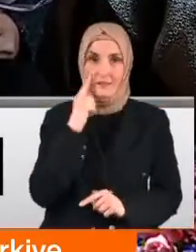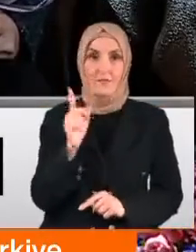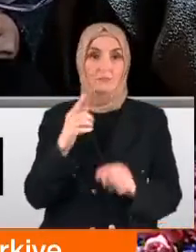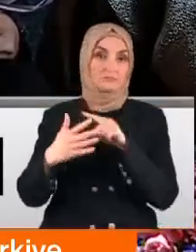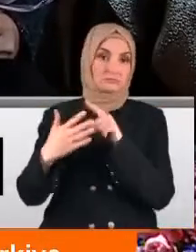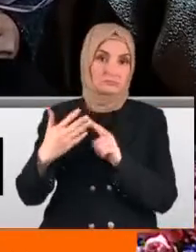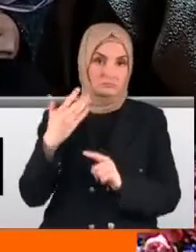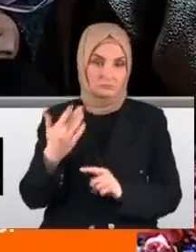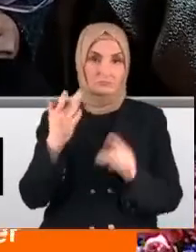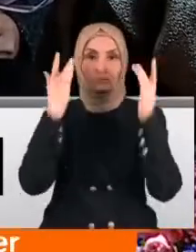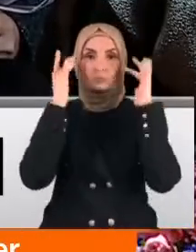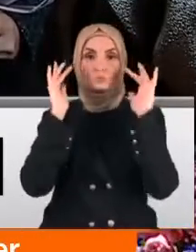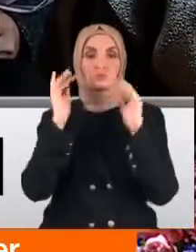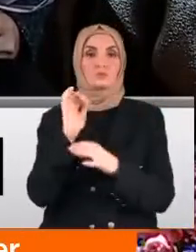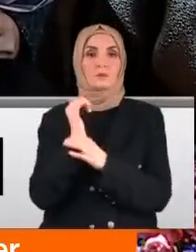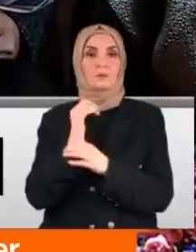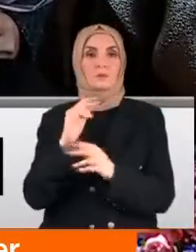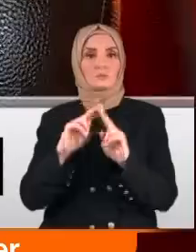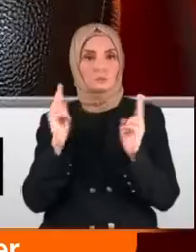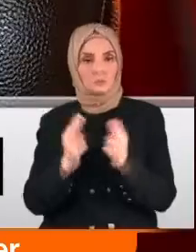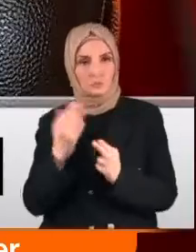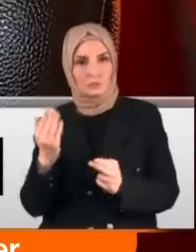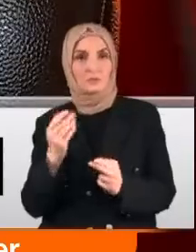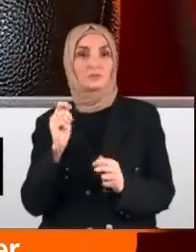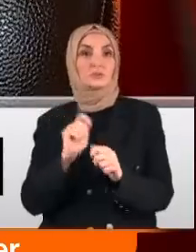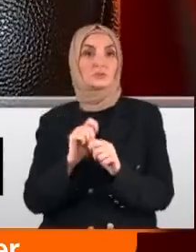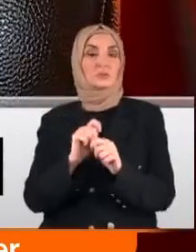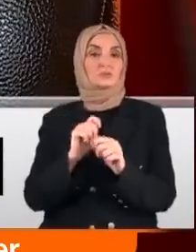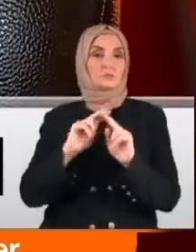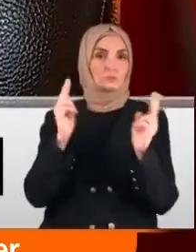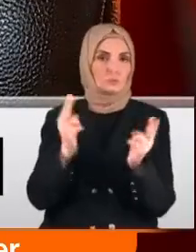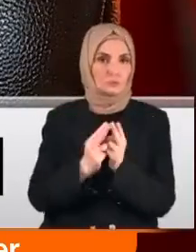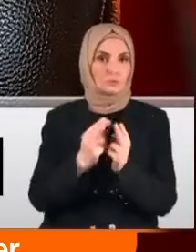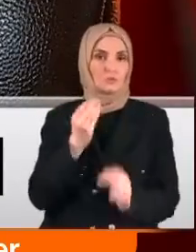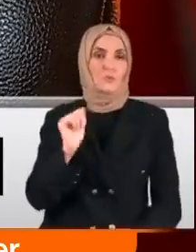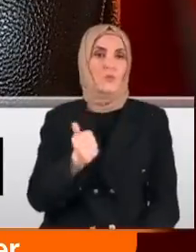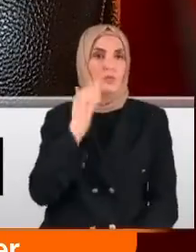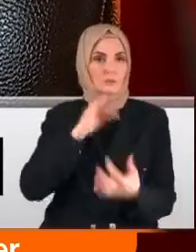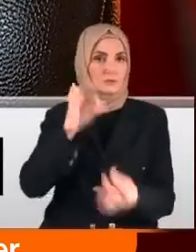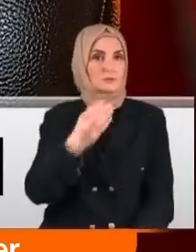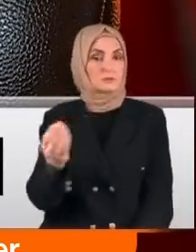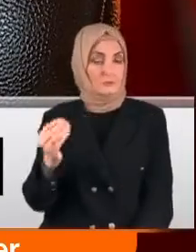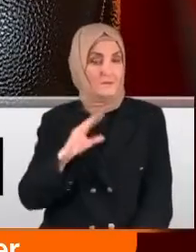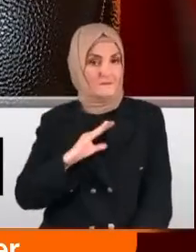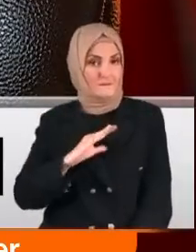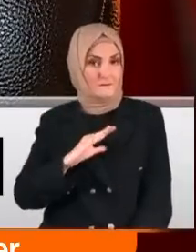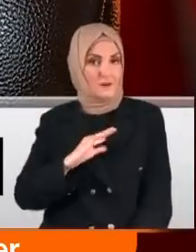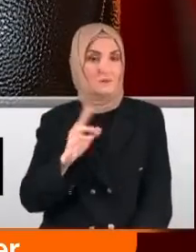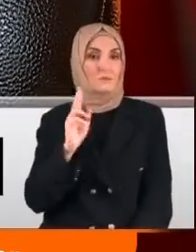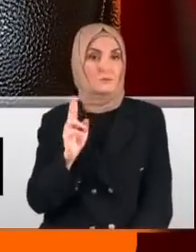kültür sanat dünyasına kadar pek çok değerli ismimiz mevcut. Bu kıymetli isimlerin